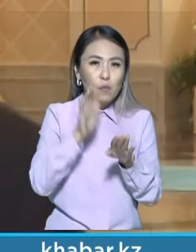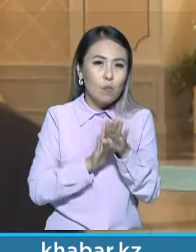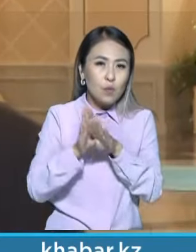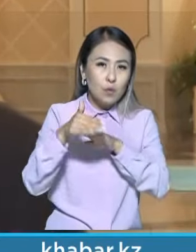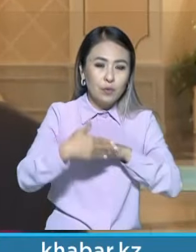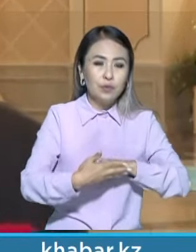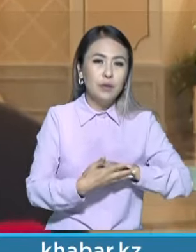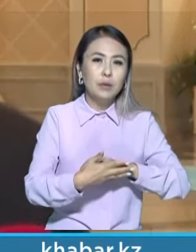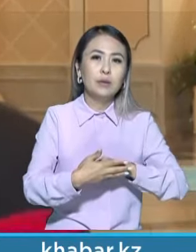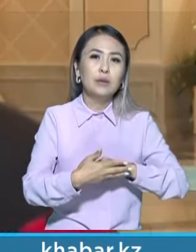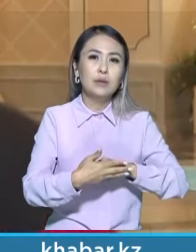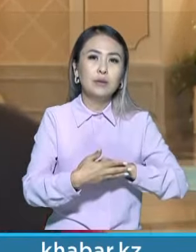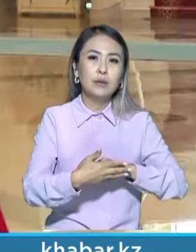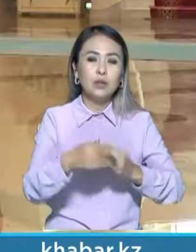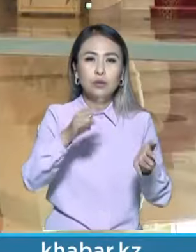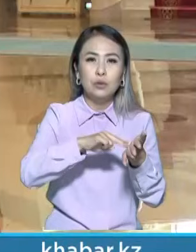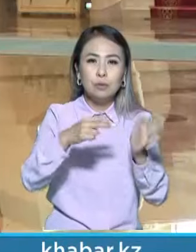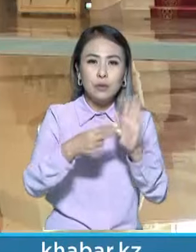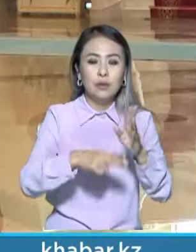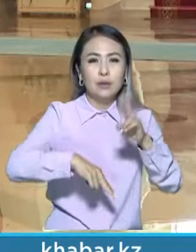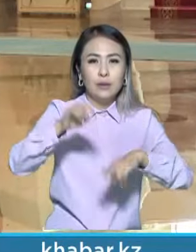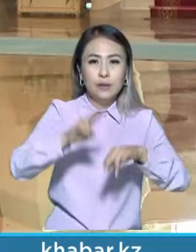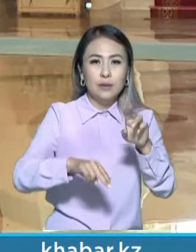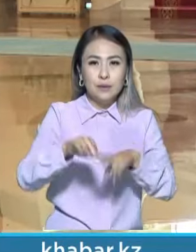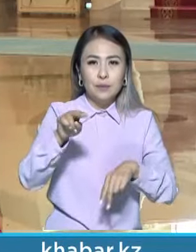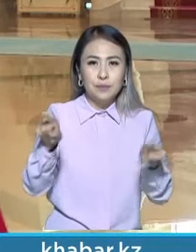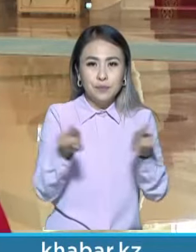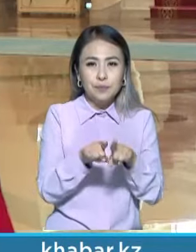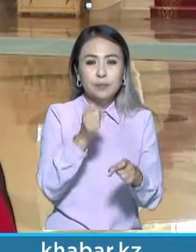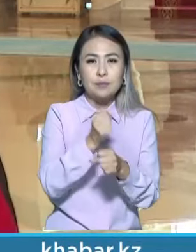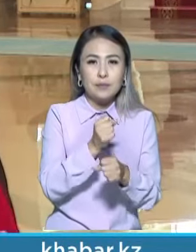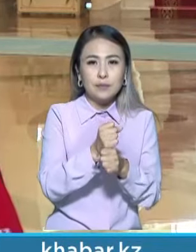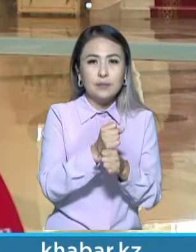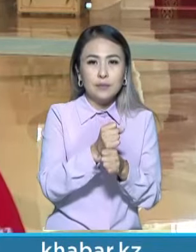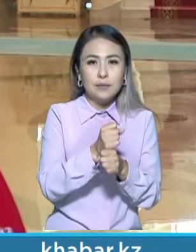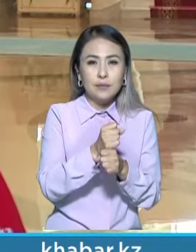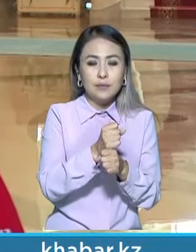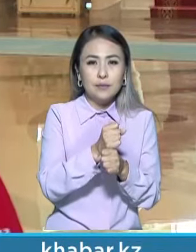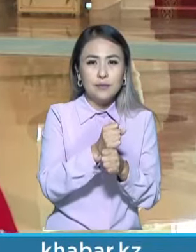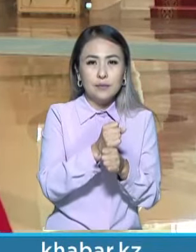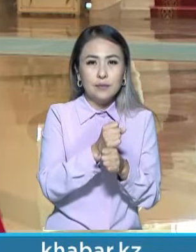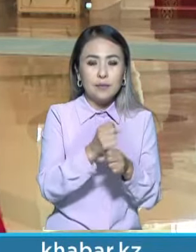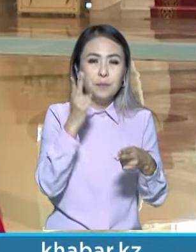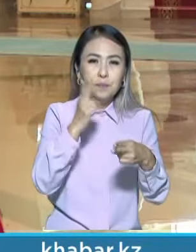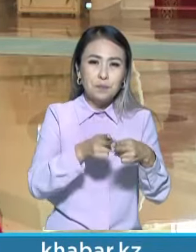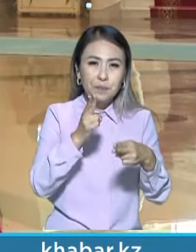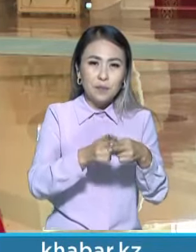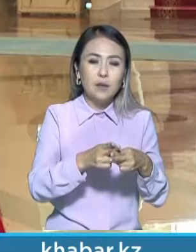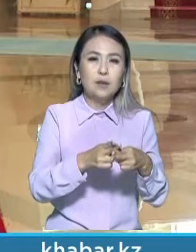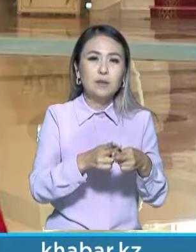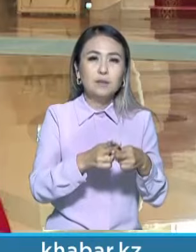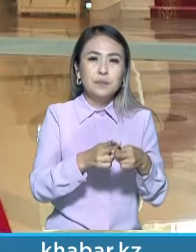жасайтын жобалар, құрылыс жағынан жасайтын бұйымдар, металл бұйымдар,